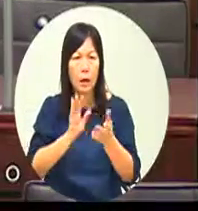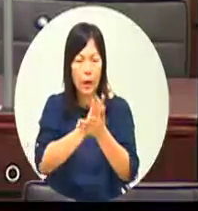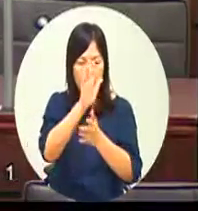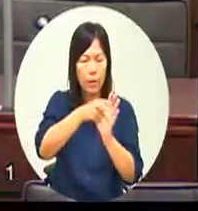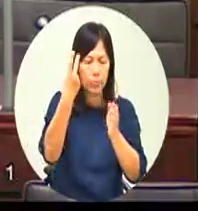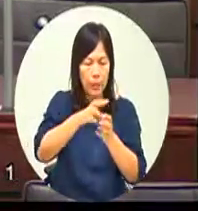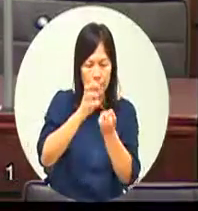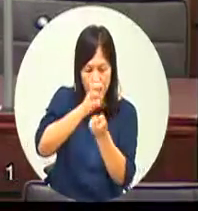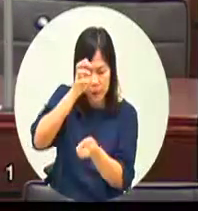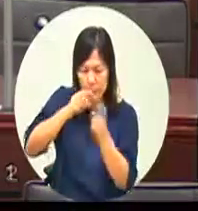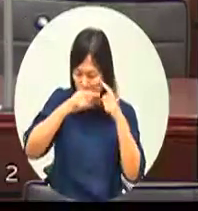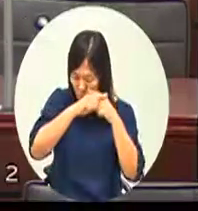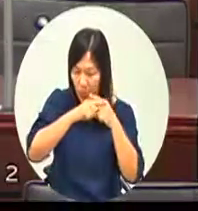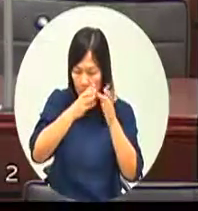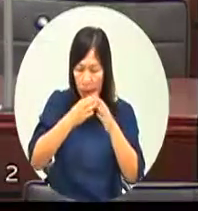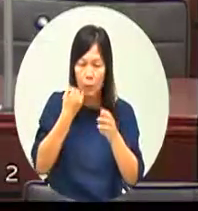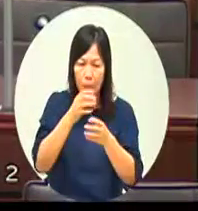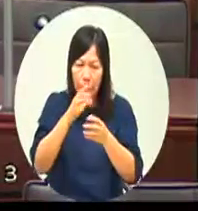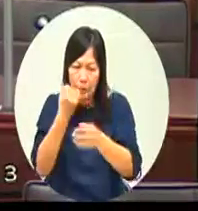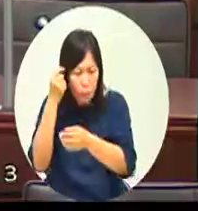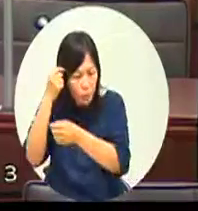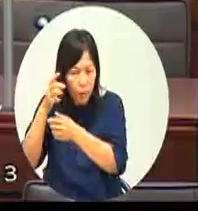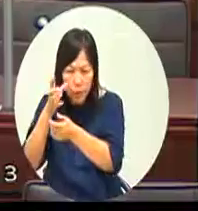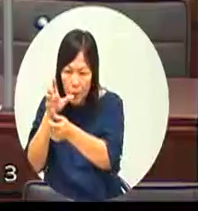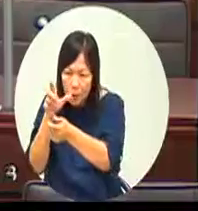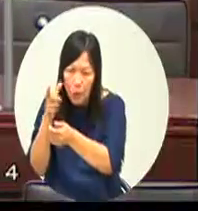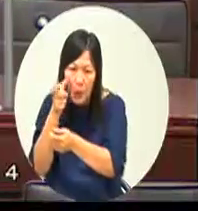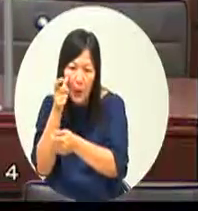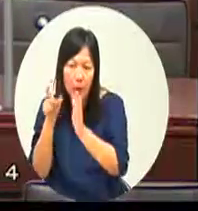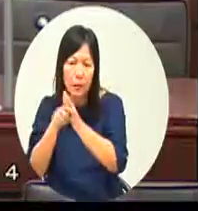一个详细的研议，参考别的县市的状况？